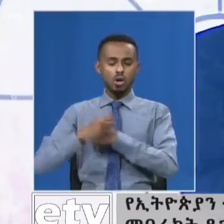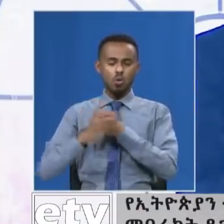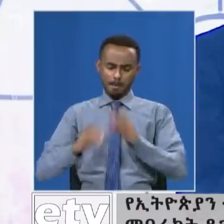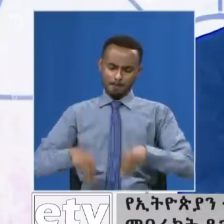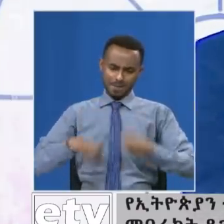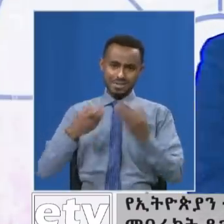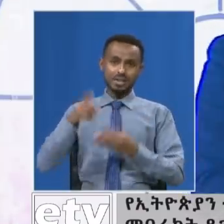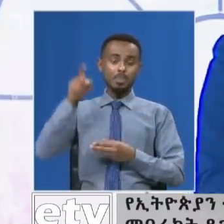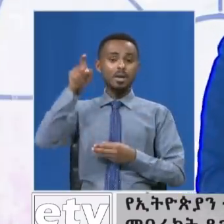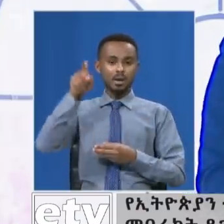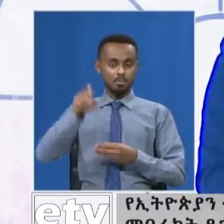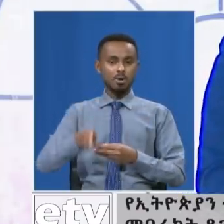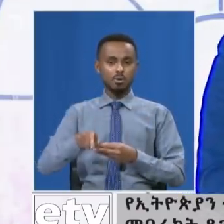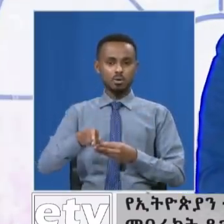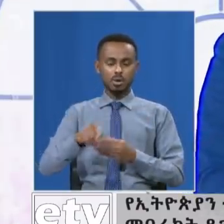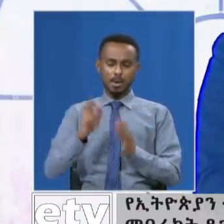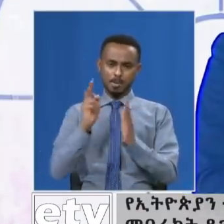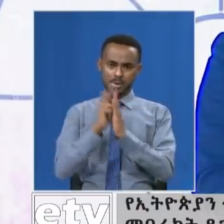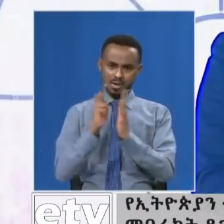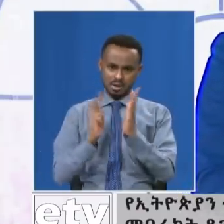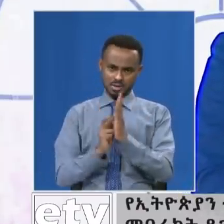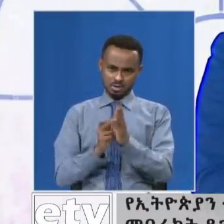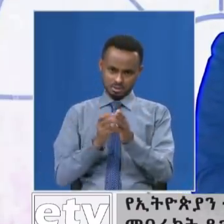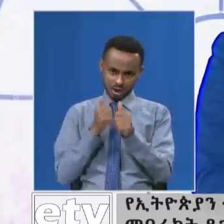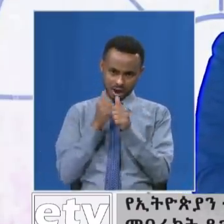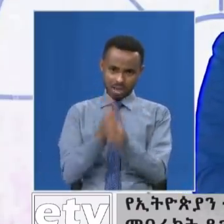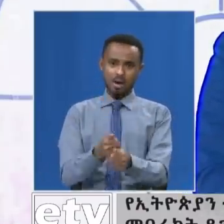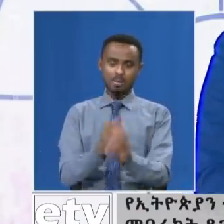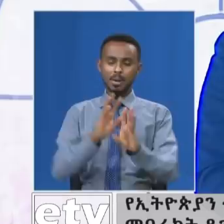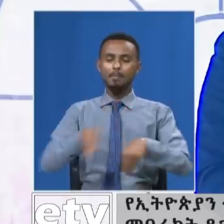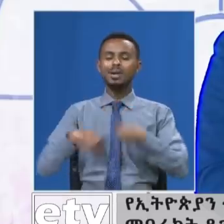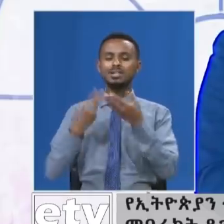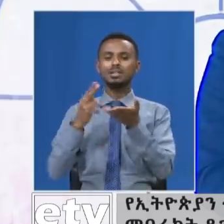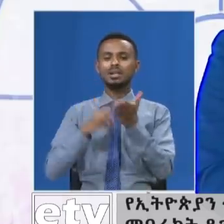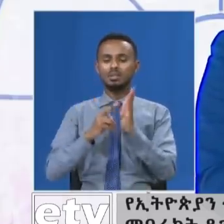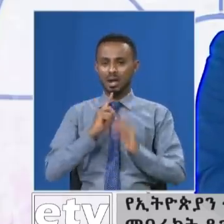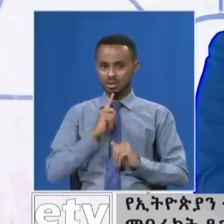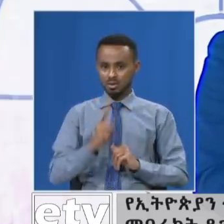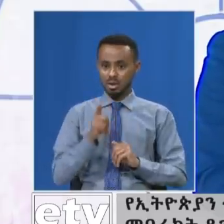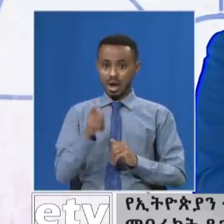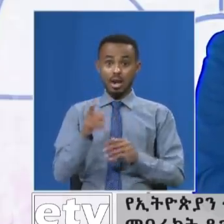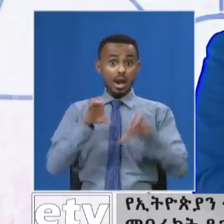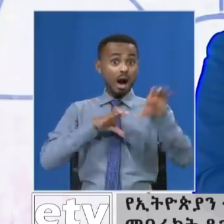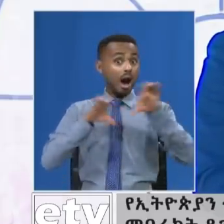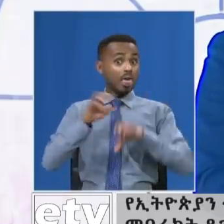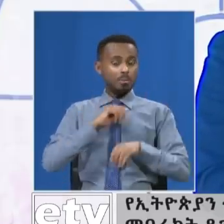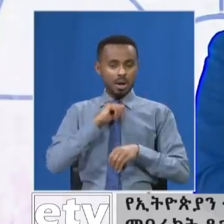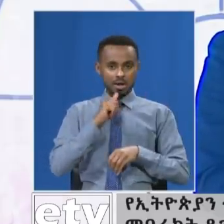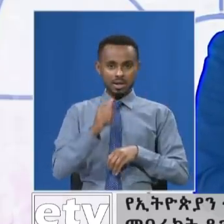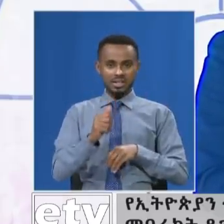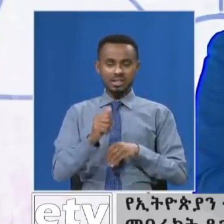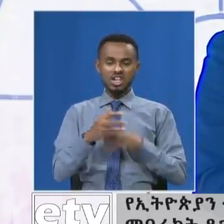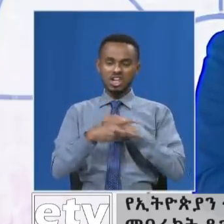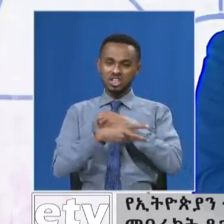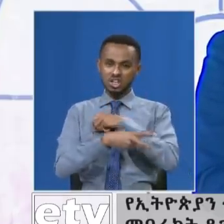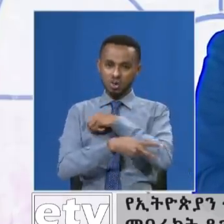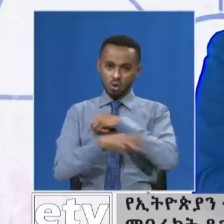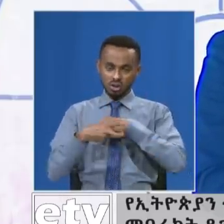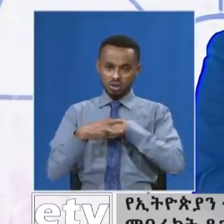መስጠት የሚገባውን በህግ አግባብ መስጠት ማለት ነው። ያን አለማድረግ